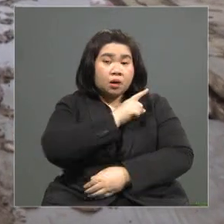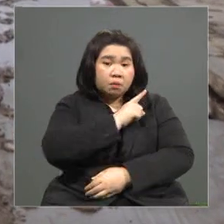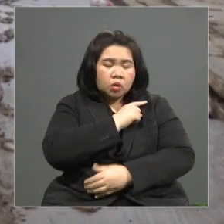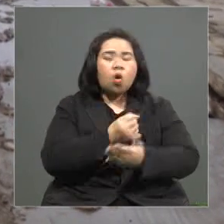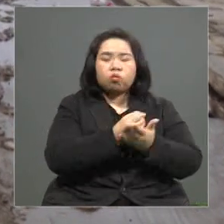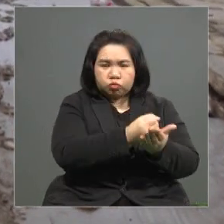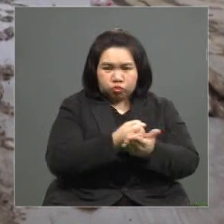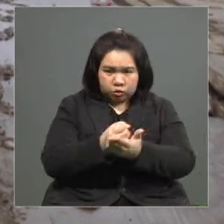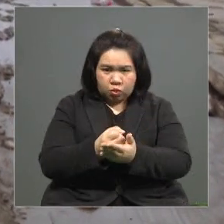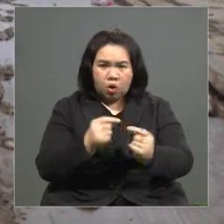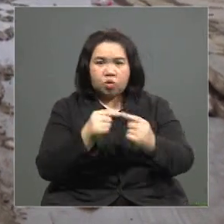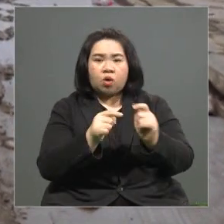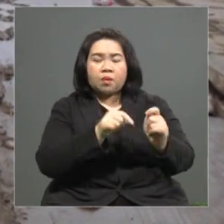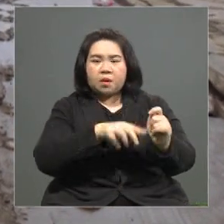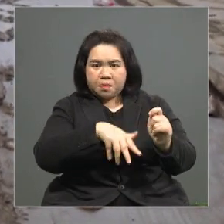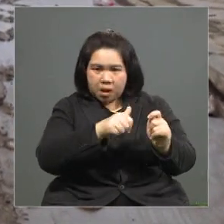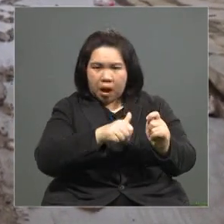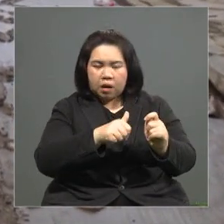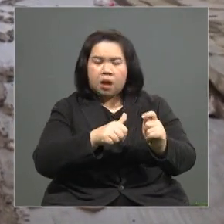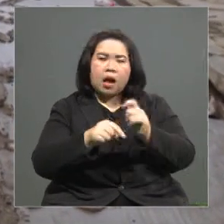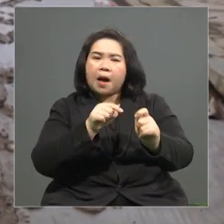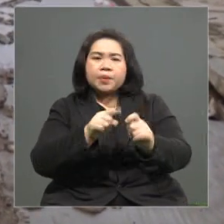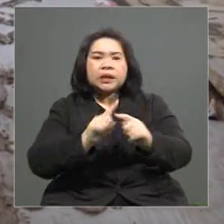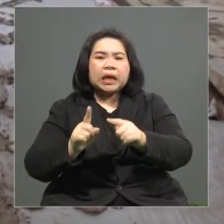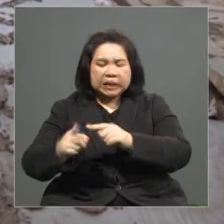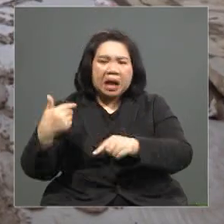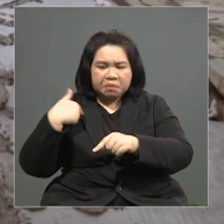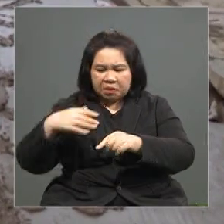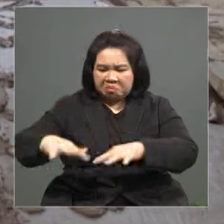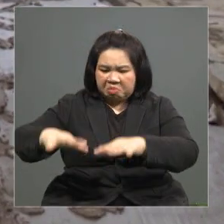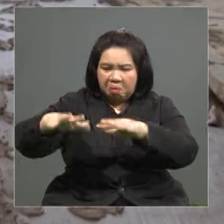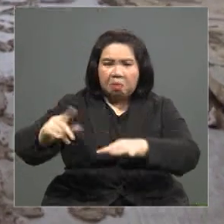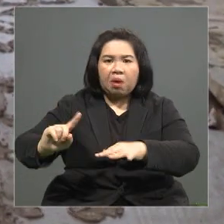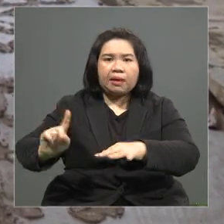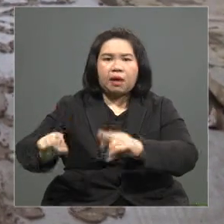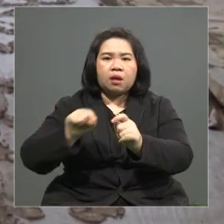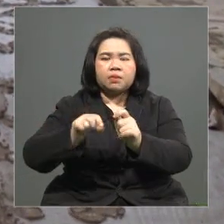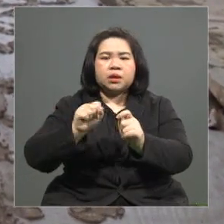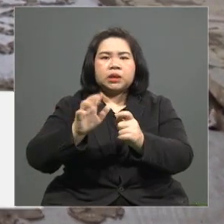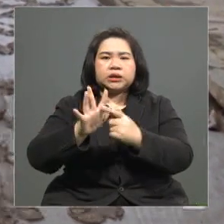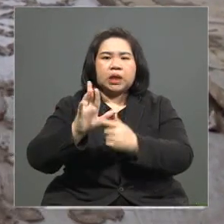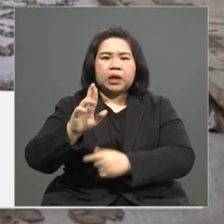ในเขตอำเภอเมืองรวมถึงอำเภอโซนใต้ที่ยังคงมีน้ำท่วมหนักโดยเฉพาะในพื้นที่อำเภอส